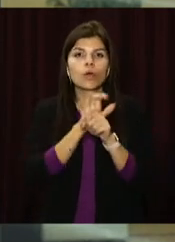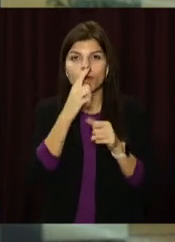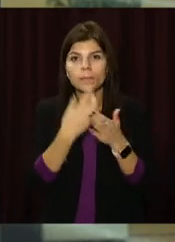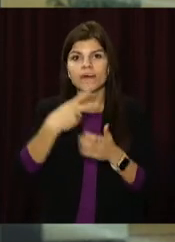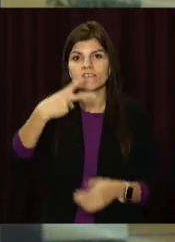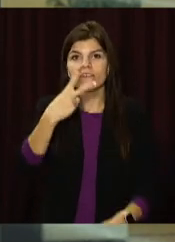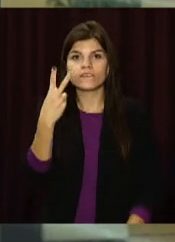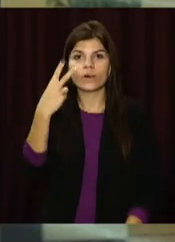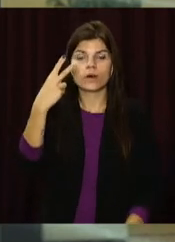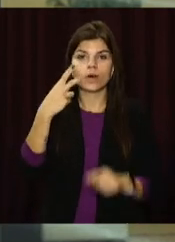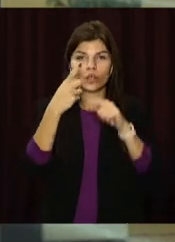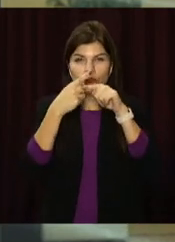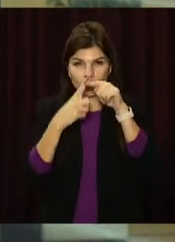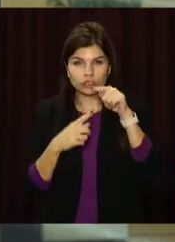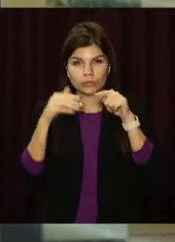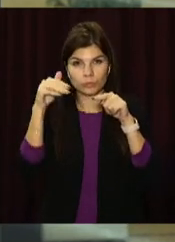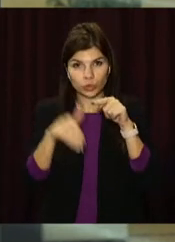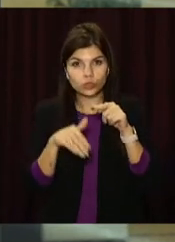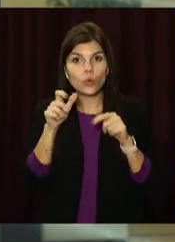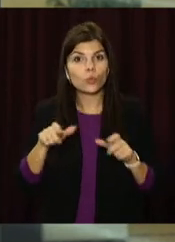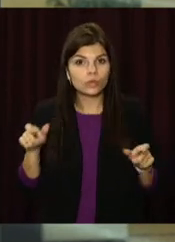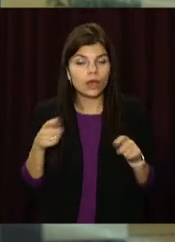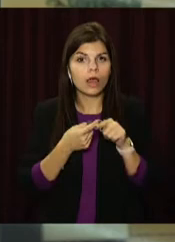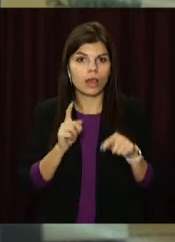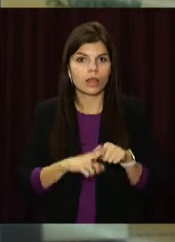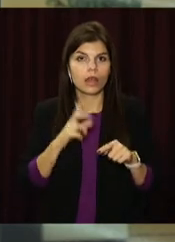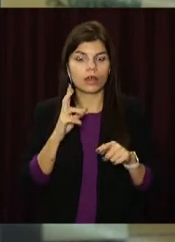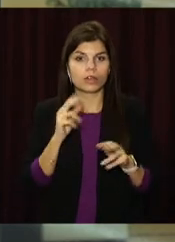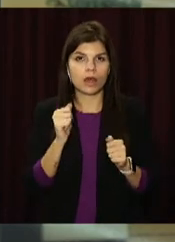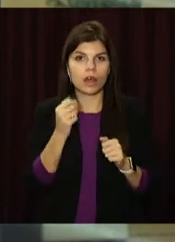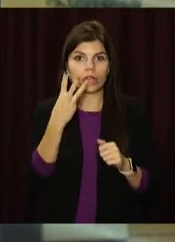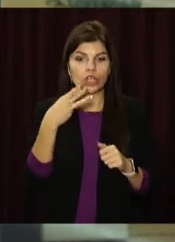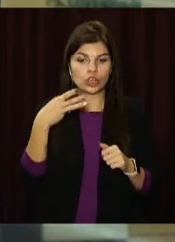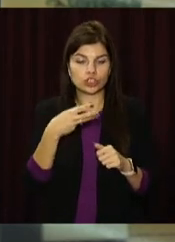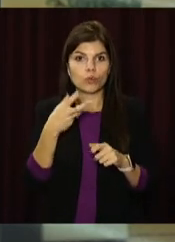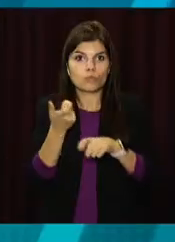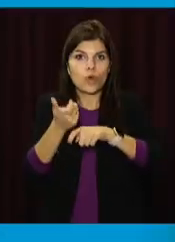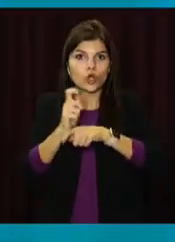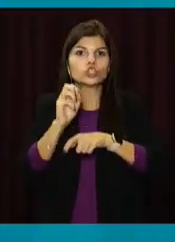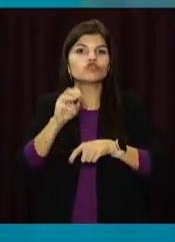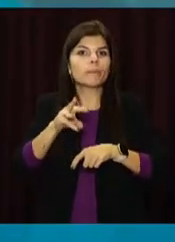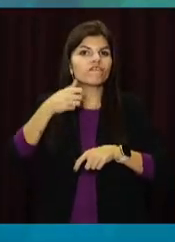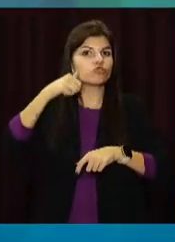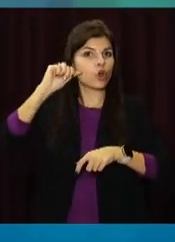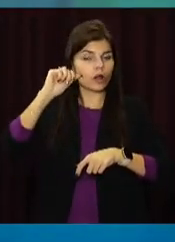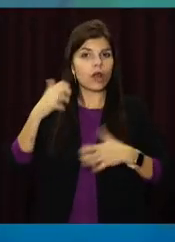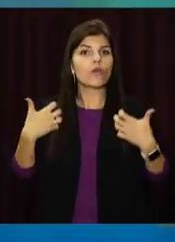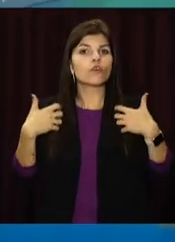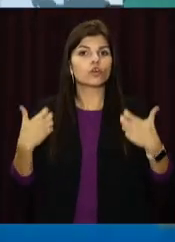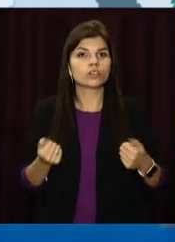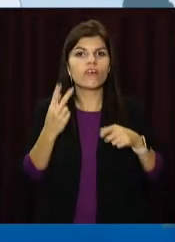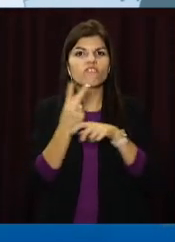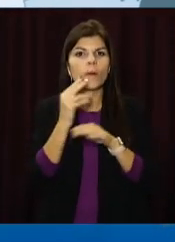понад 22,5 тисяч людей. Це практично на 3,5 тисячі недужих більше, ніж вчора. Одужали